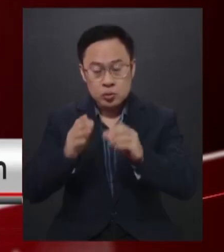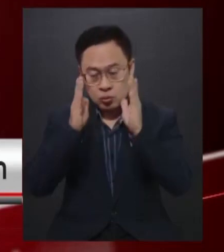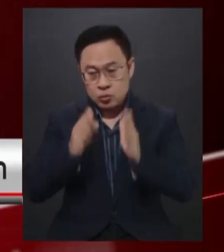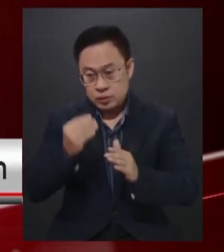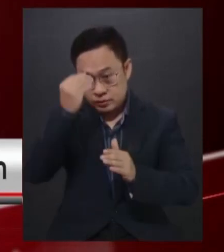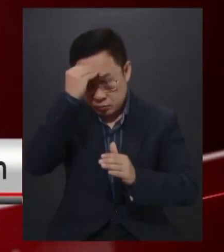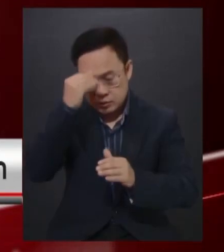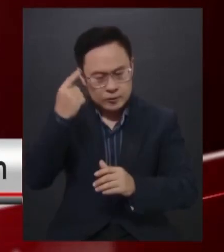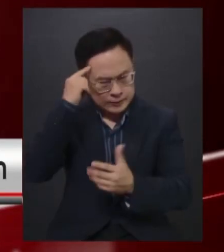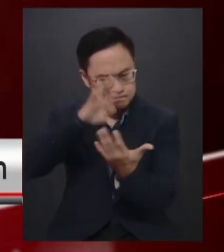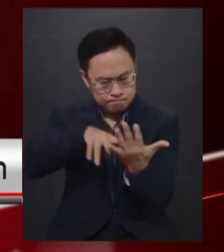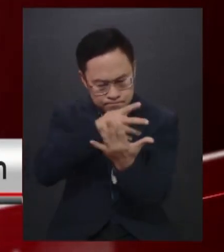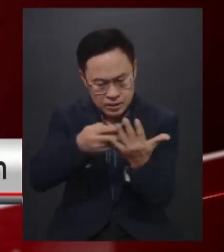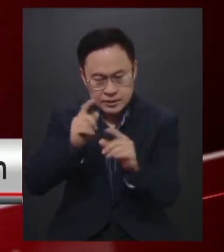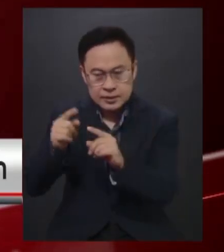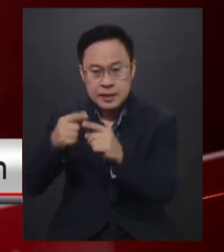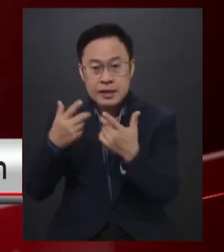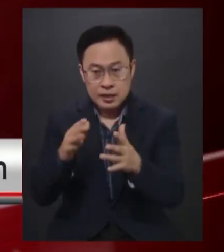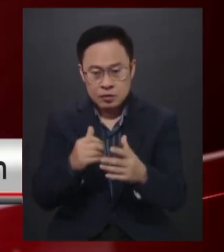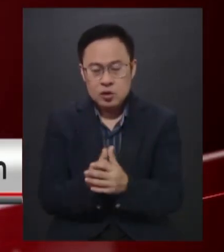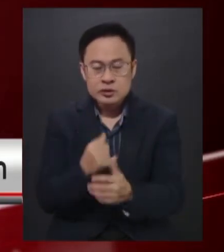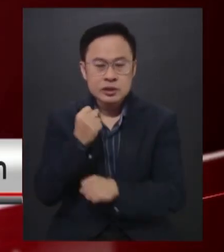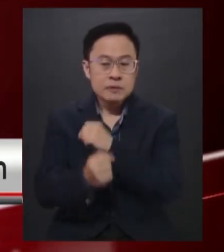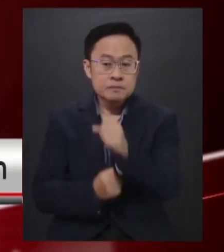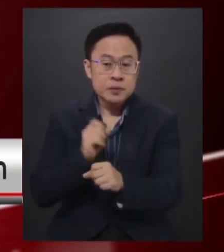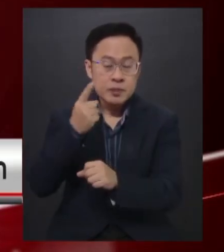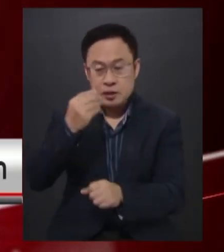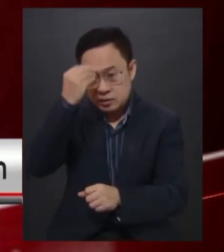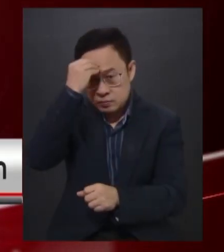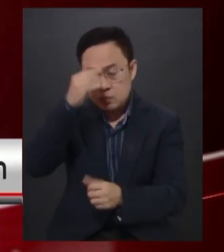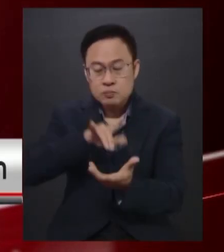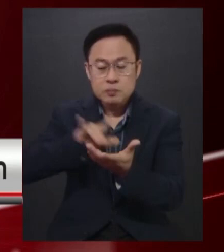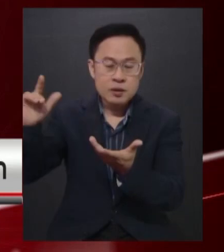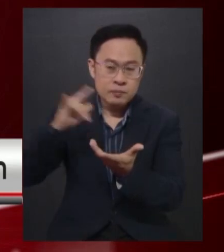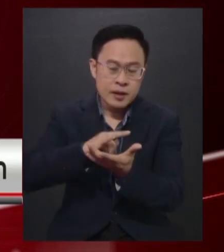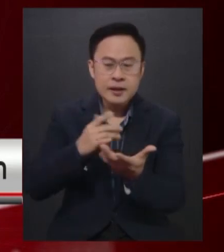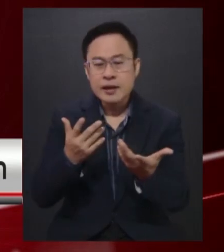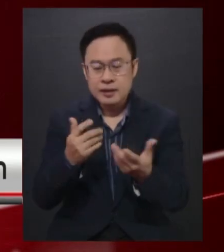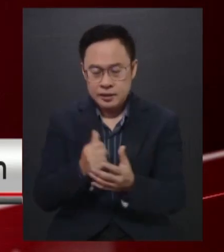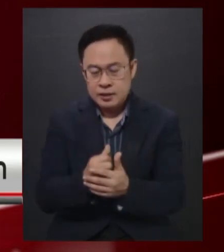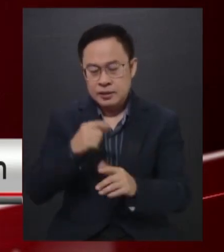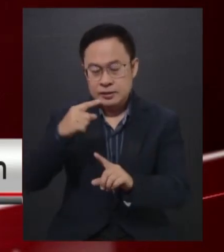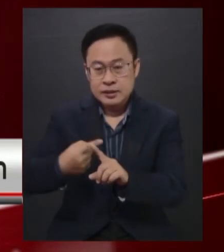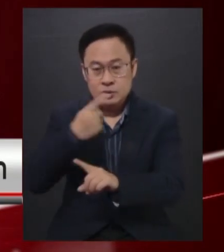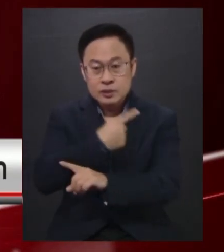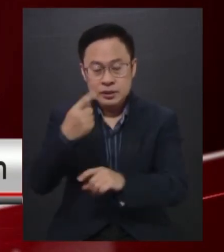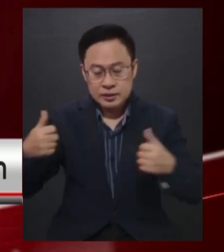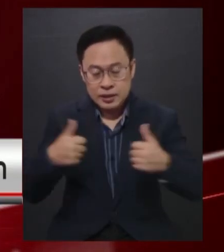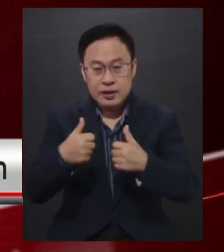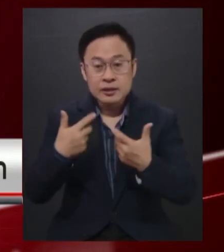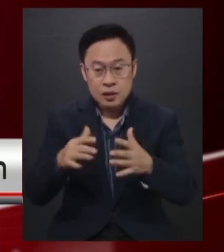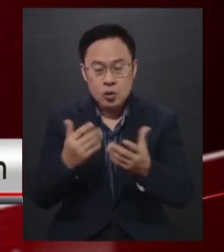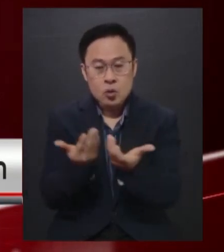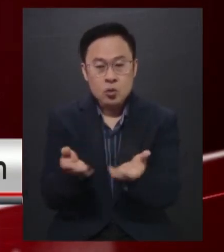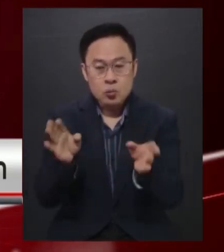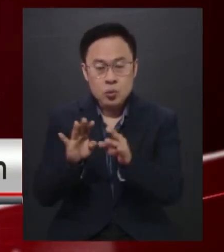กับญี่ปุ่นแล้วก็จะปล่อยพักเพราะว่าญี่ปุ่นเนี่ยคือมันช่วงปีใหม่พอดีไงเดินทางปีที่แล้วแข่งวันที่ 1ก็กลายเป็นว่าบไม่ได้อยู่กับ